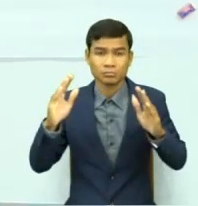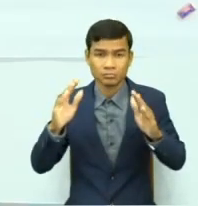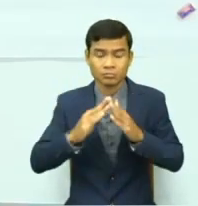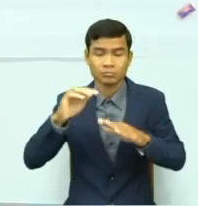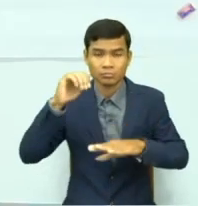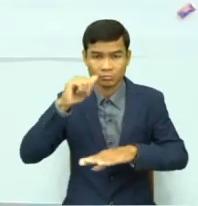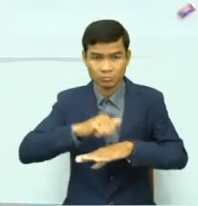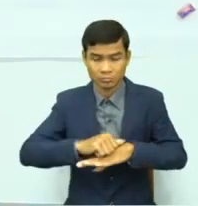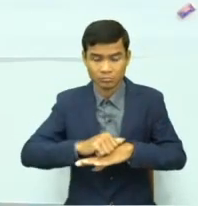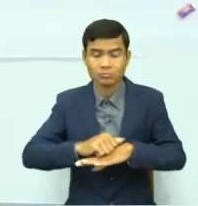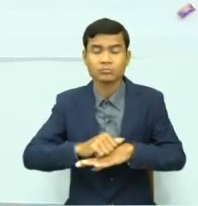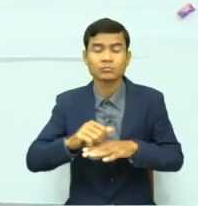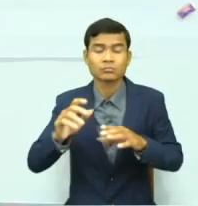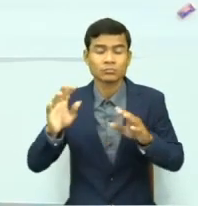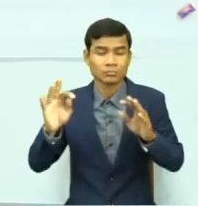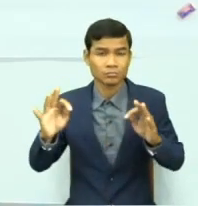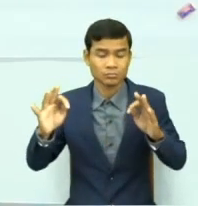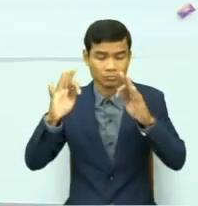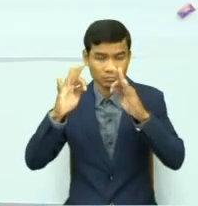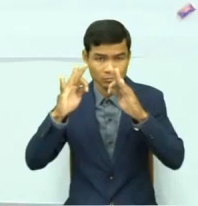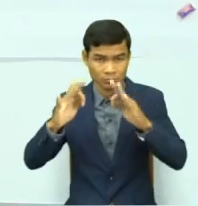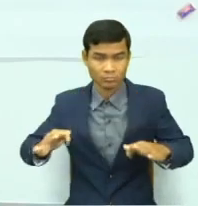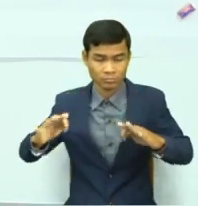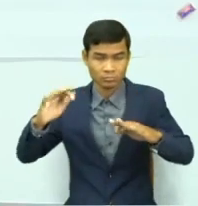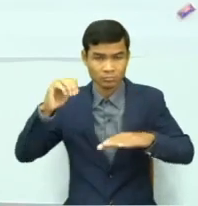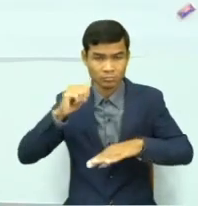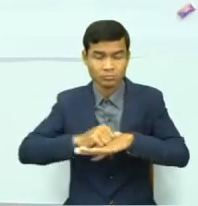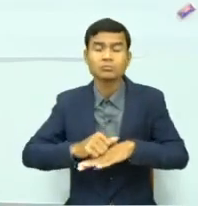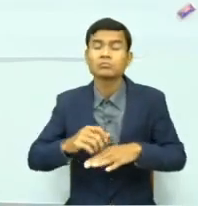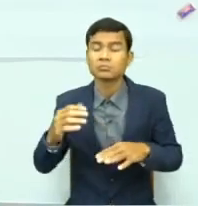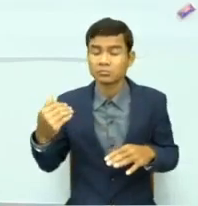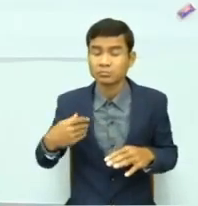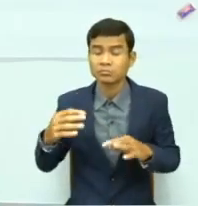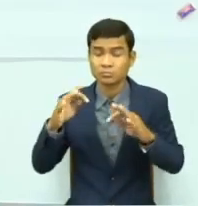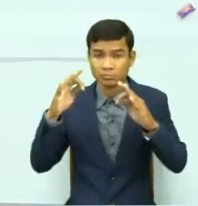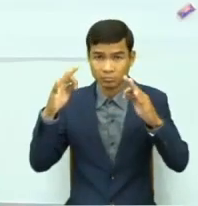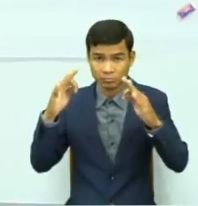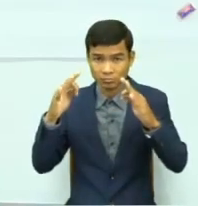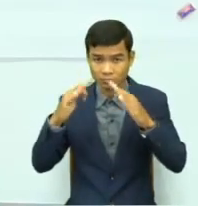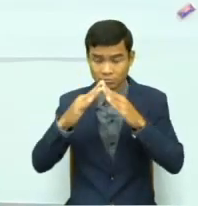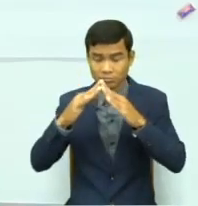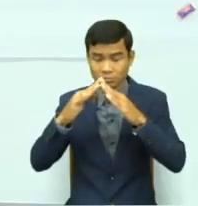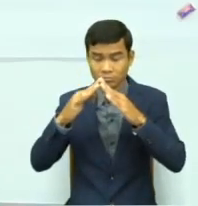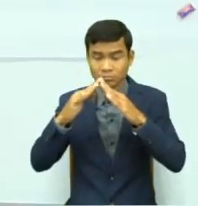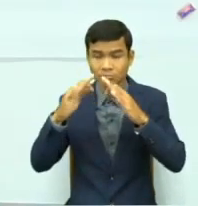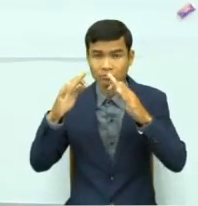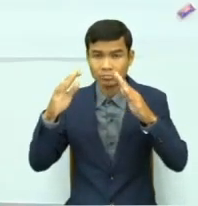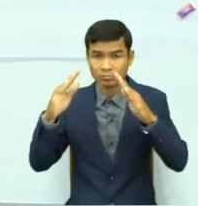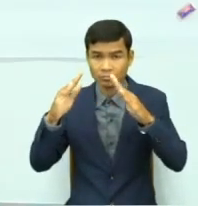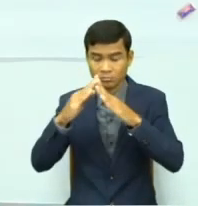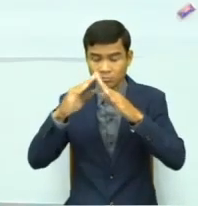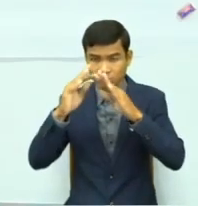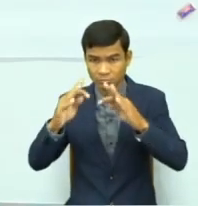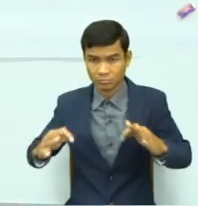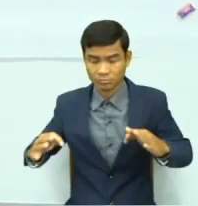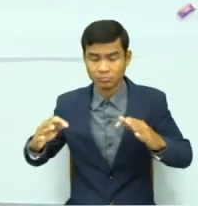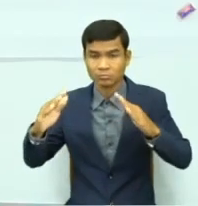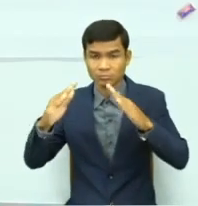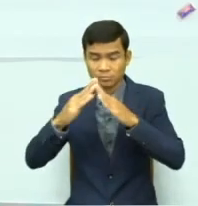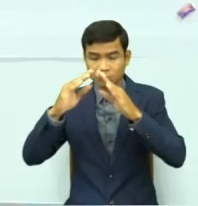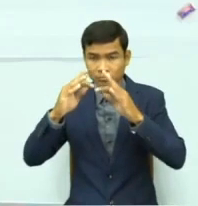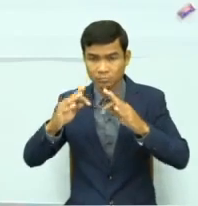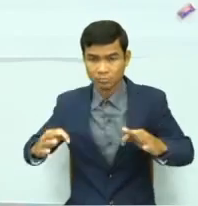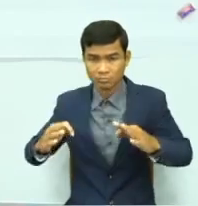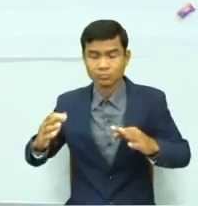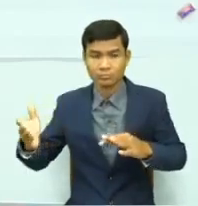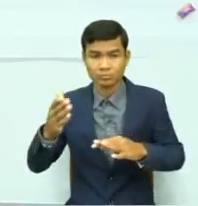con cha là ổn á cứ dương miên bịa vì lá nè na con nè cha nè la trong cái này cứประกอบ cho mối nó sẽ à